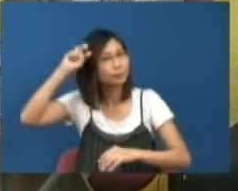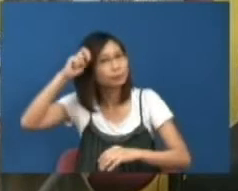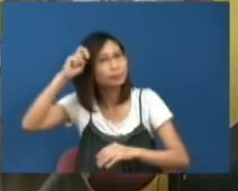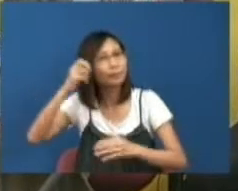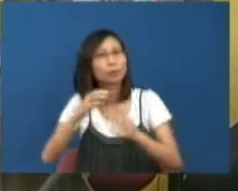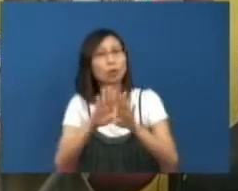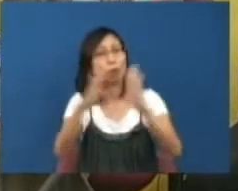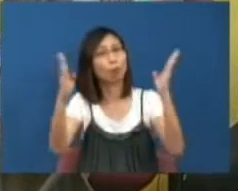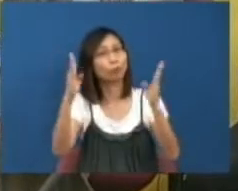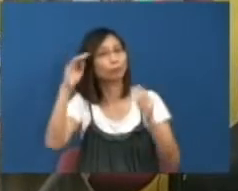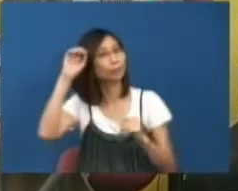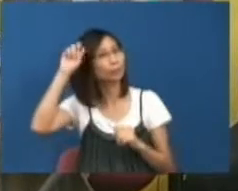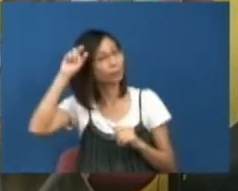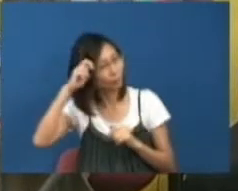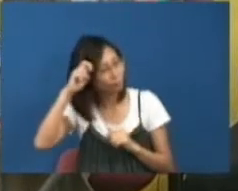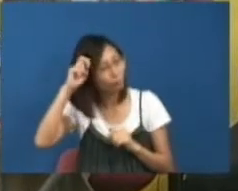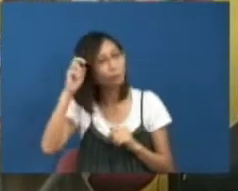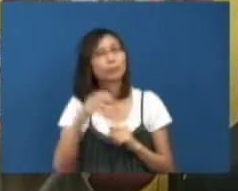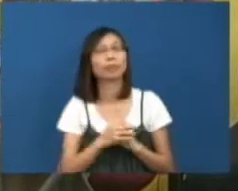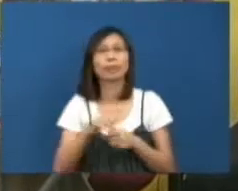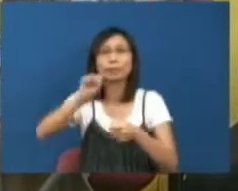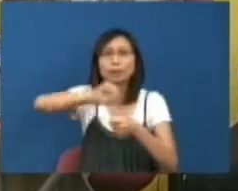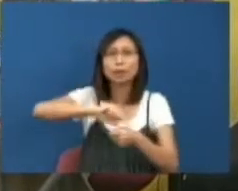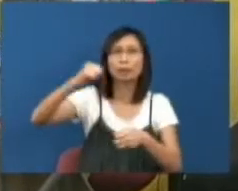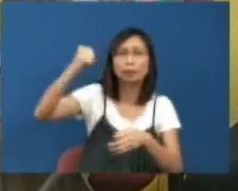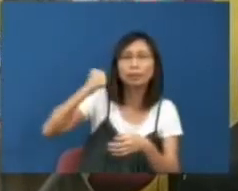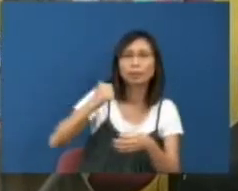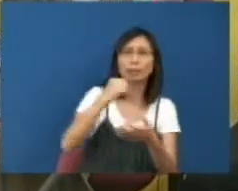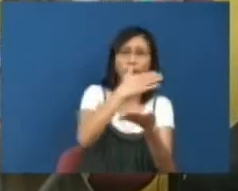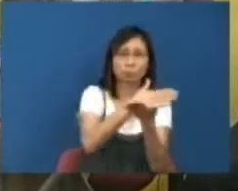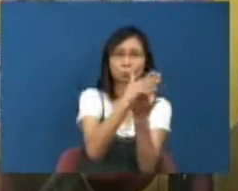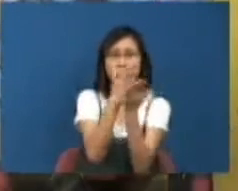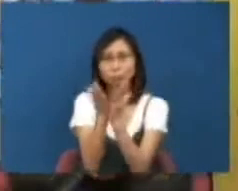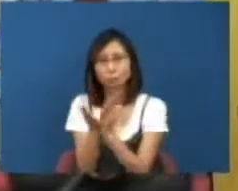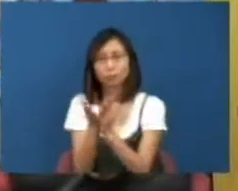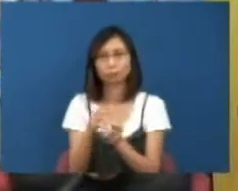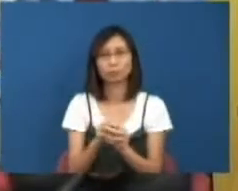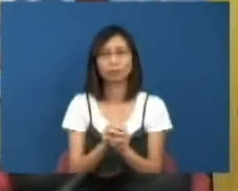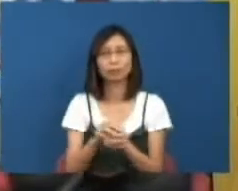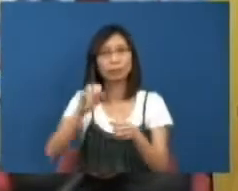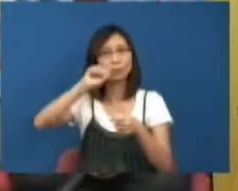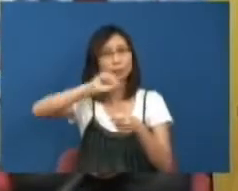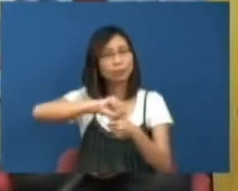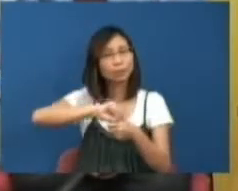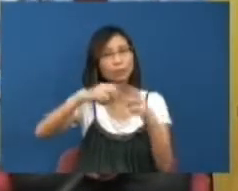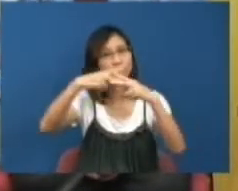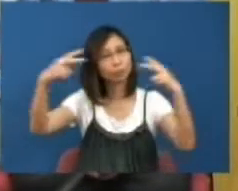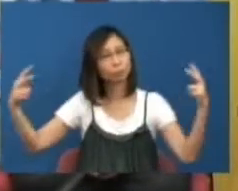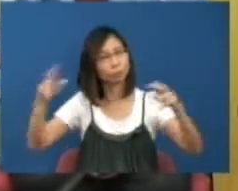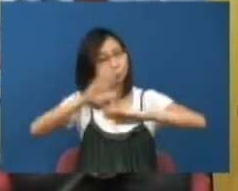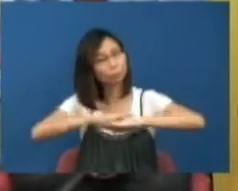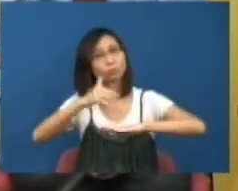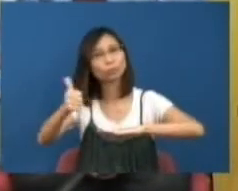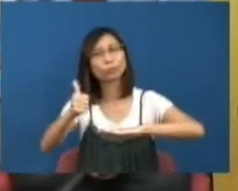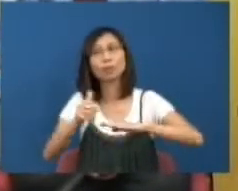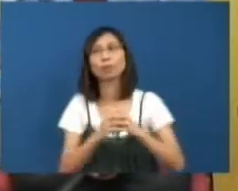埋嗰個增加咗嗰個力啊，各樣啊。 加喺條橋度係最好噶嘛，佢最受風啦。咁啊，變咗又冇嘢